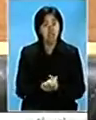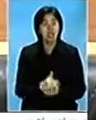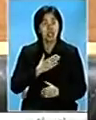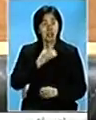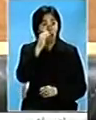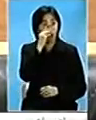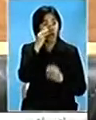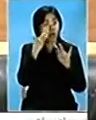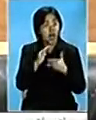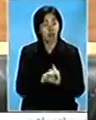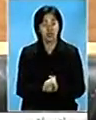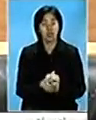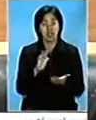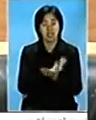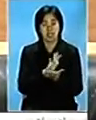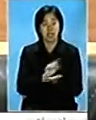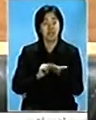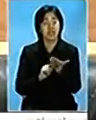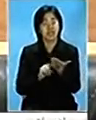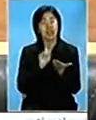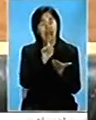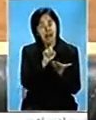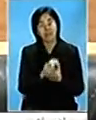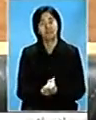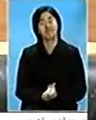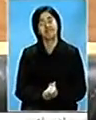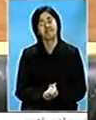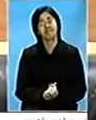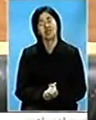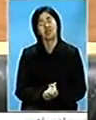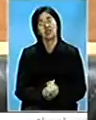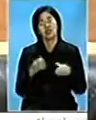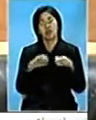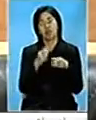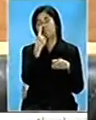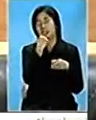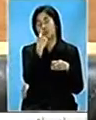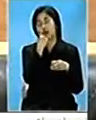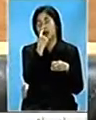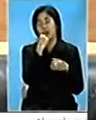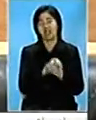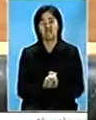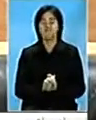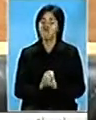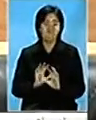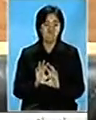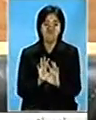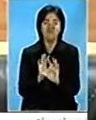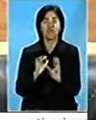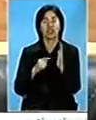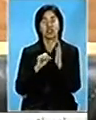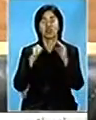พูดเนี่ยยื่นกระทู้สดดิฉันก็ถูกกลุ่มเสื้อแดงเนี่ยไปบุกยันที่สมุทรสงคร